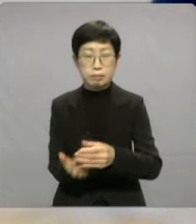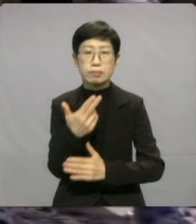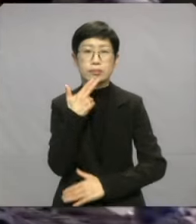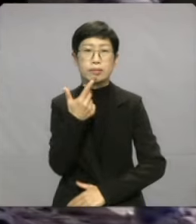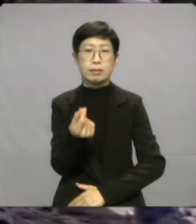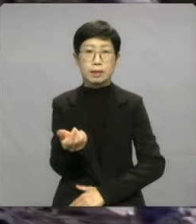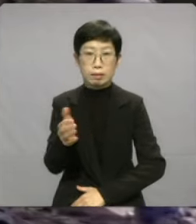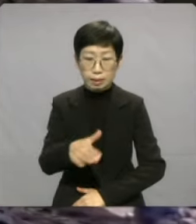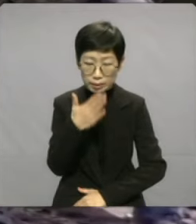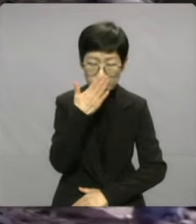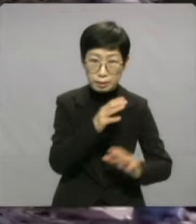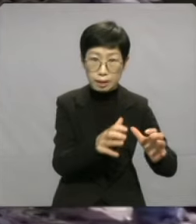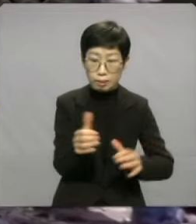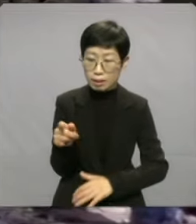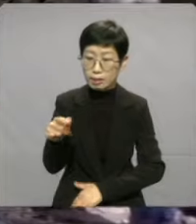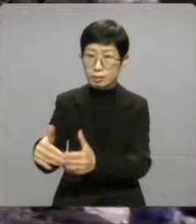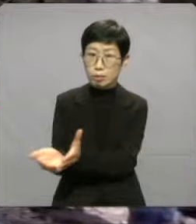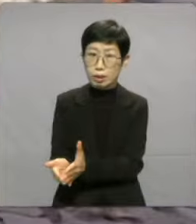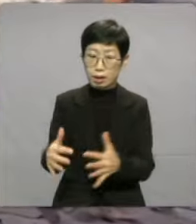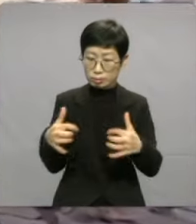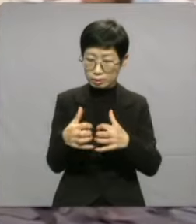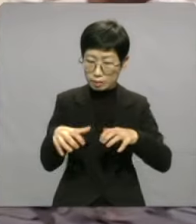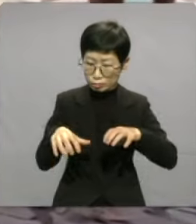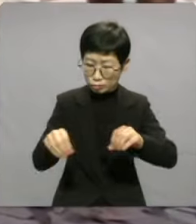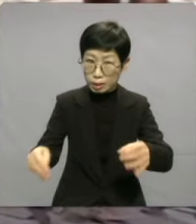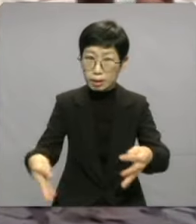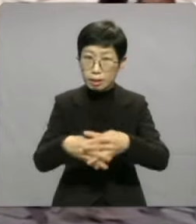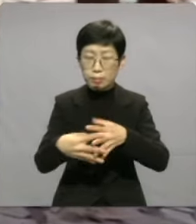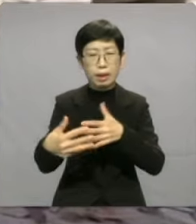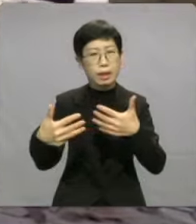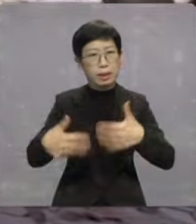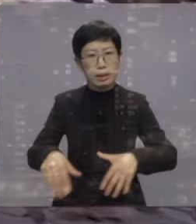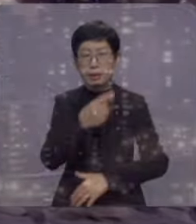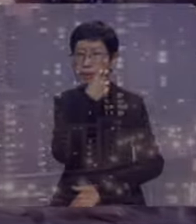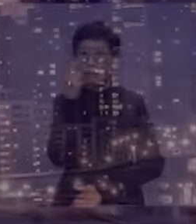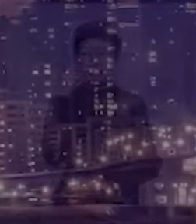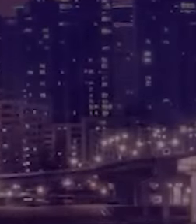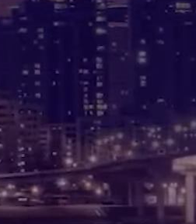않았지만 이스라엘과 헤즈볼라 간 휴전 합의의 취약성을 보여주는 거라고 분석했습니다.